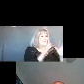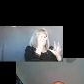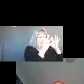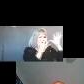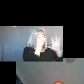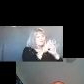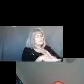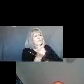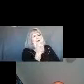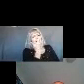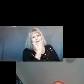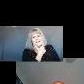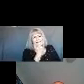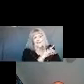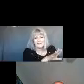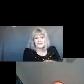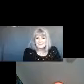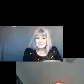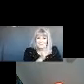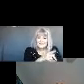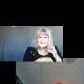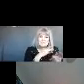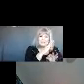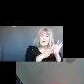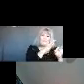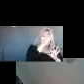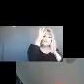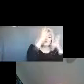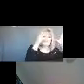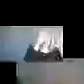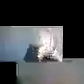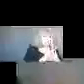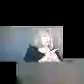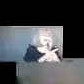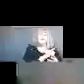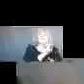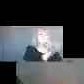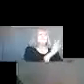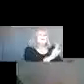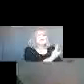En toe sit by Jesus van Nazareth. So ek is sien, ek het opgestuk in die story daar.